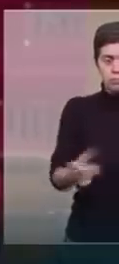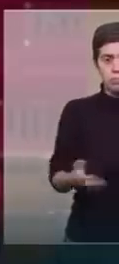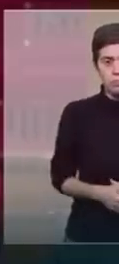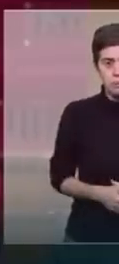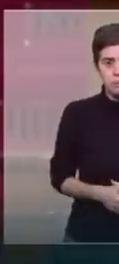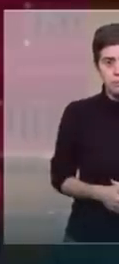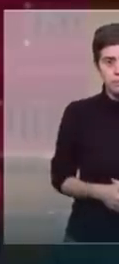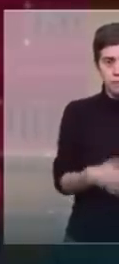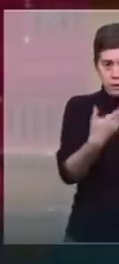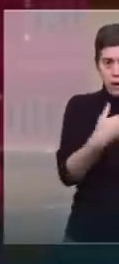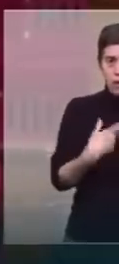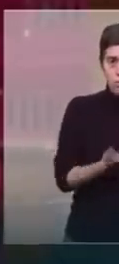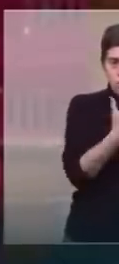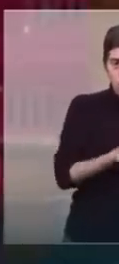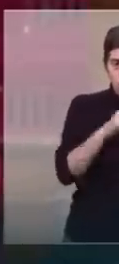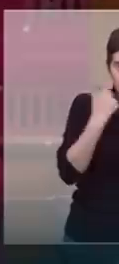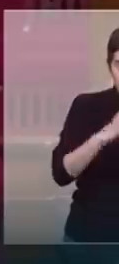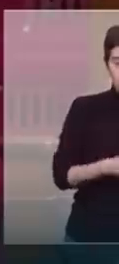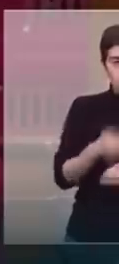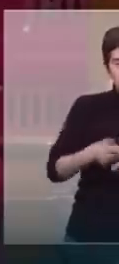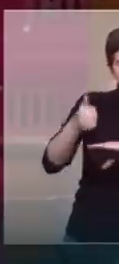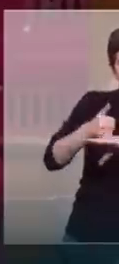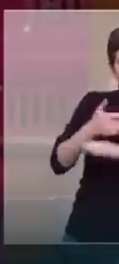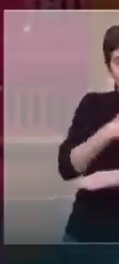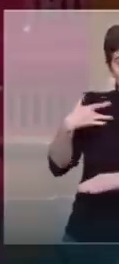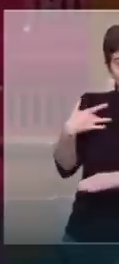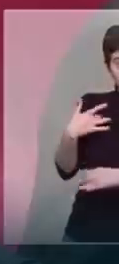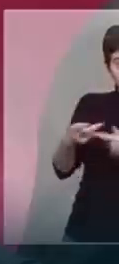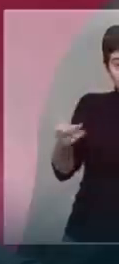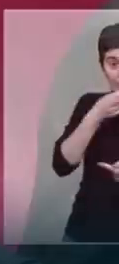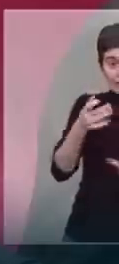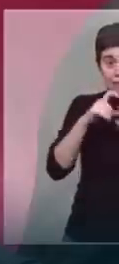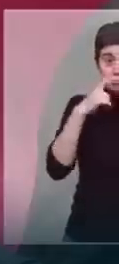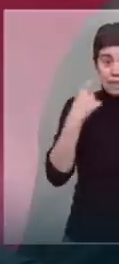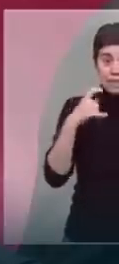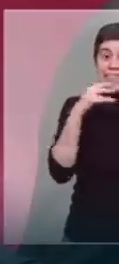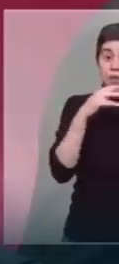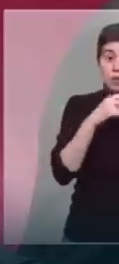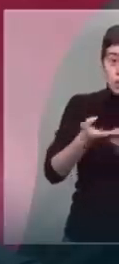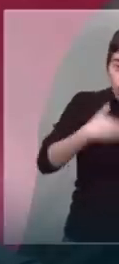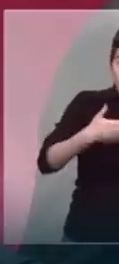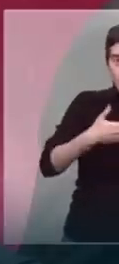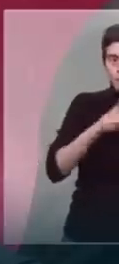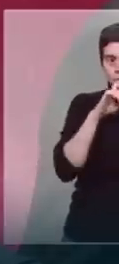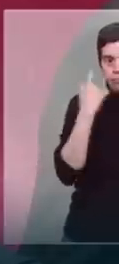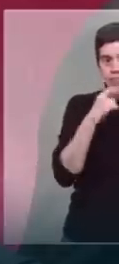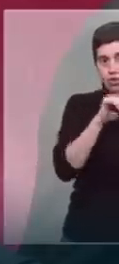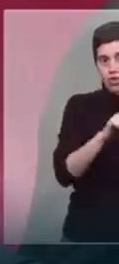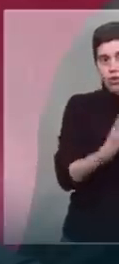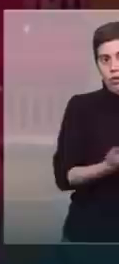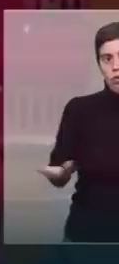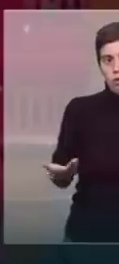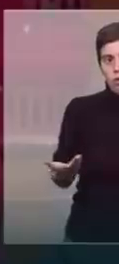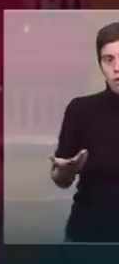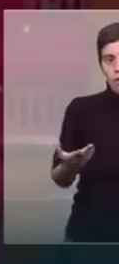nouveau sur le manque de masques. Le Haut Conseil de la Santé publique recommande de ne plus utiliser les masques en tissu au profit des masques chirurgicaux et surtout les plus